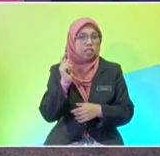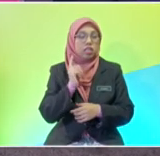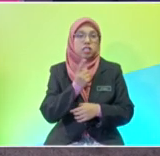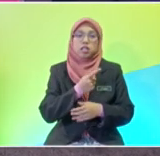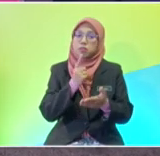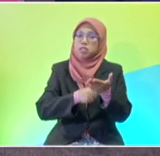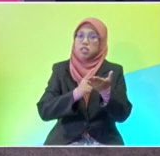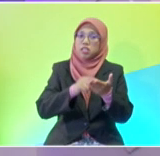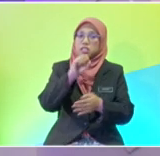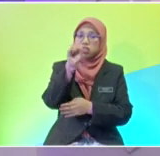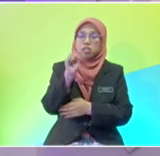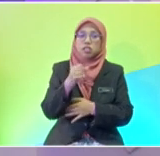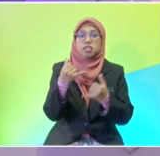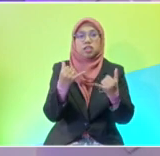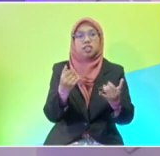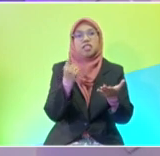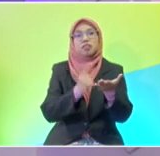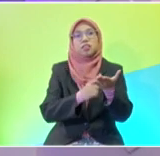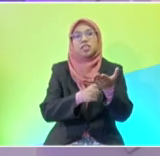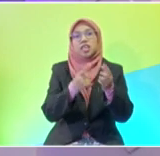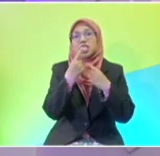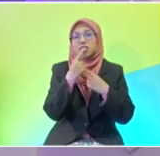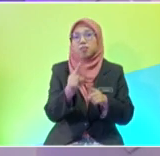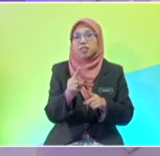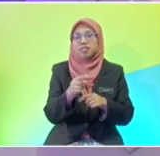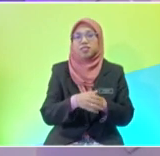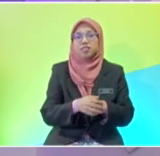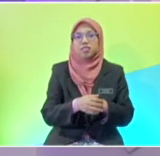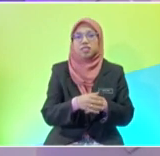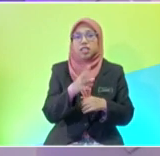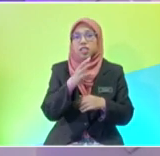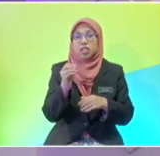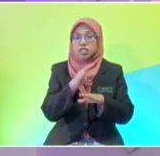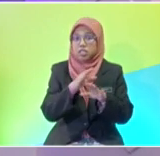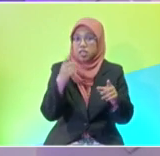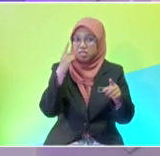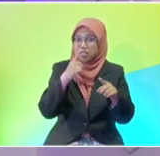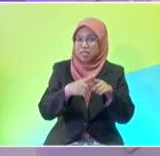Jadi sekarang jawaban dan jangan